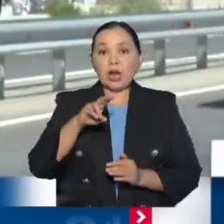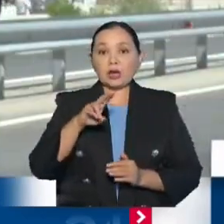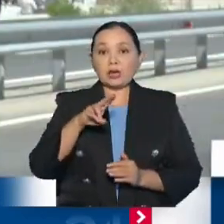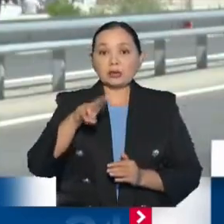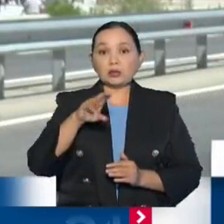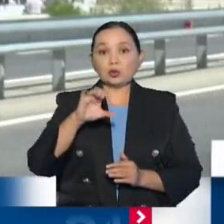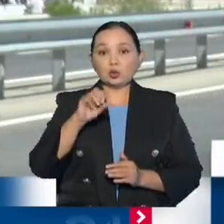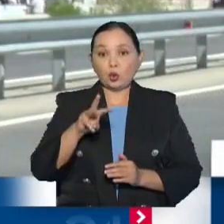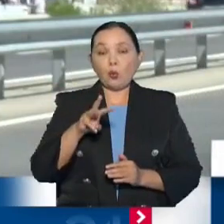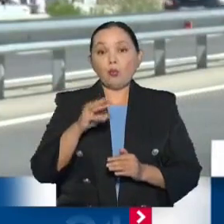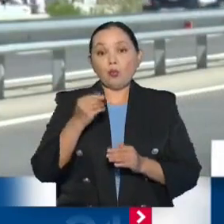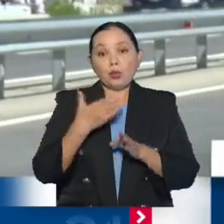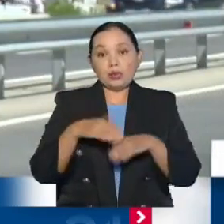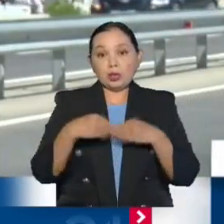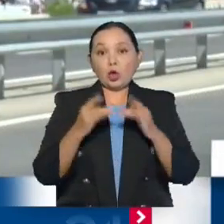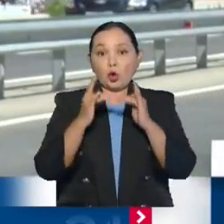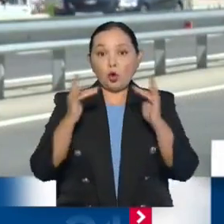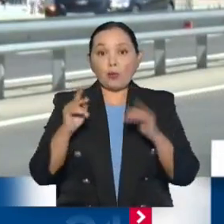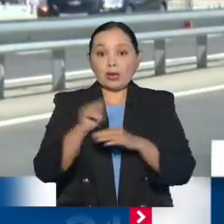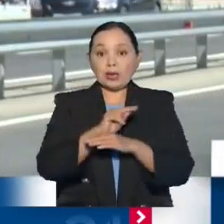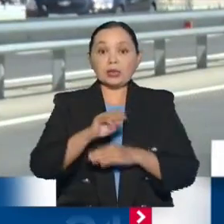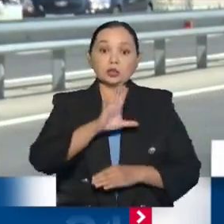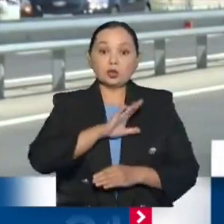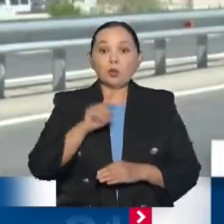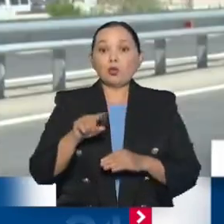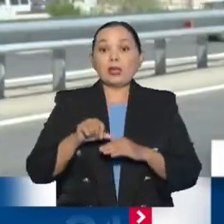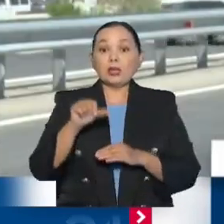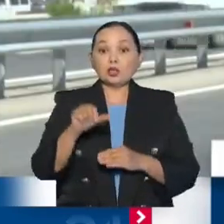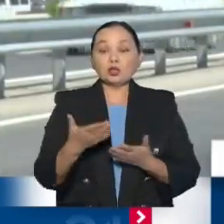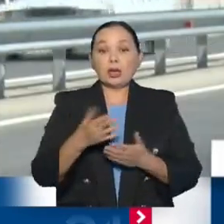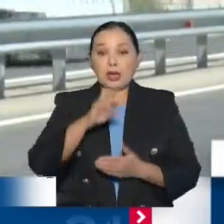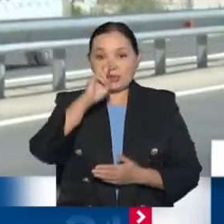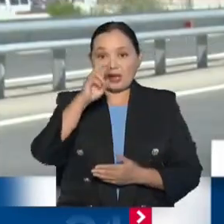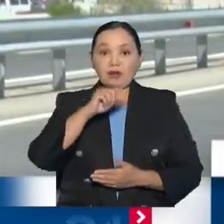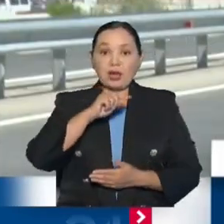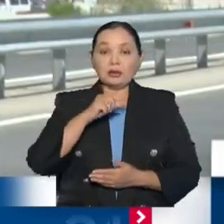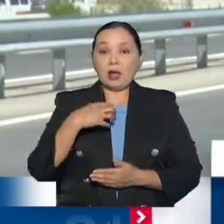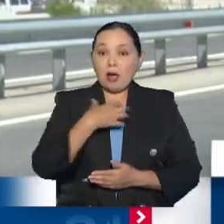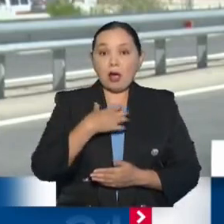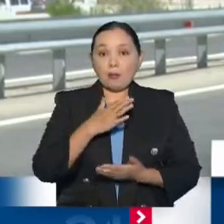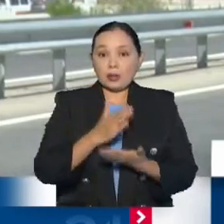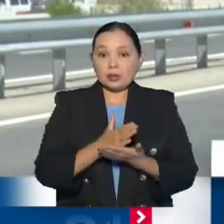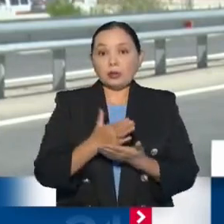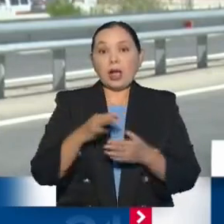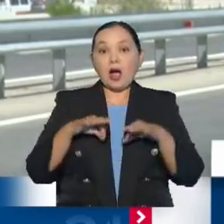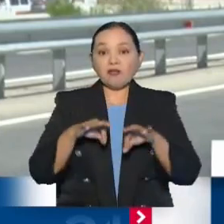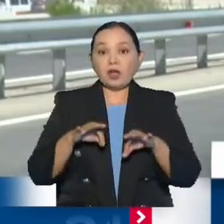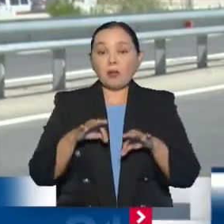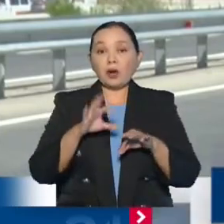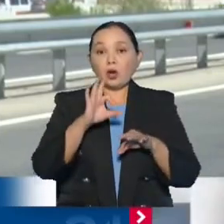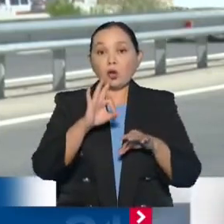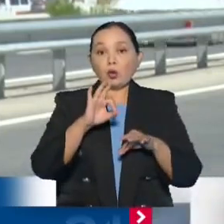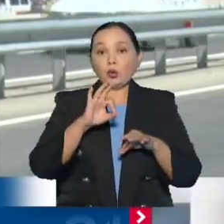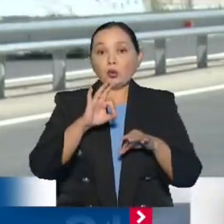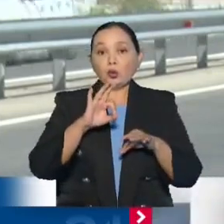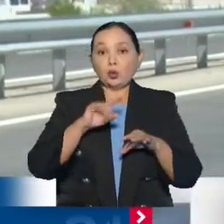bitta ko'prigimiz qayta qurildi, rekonstruksiya qilindi. Bundan tashqari, davlat ahamiyatiga ega 4R57 avtomobil yo'lining